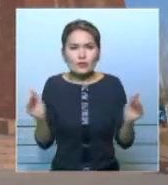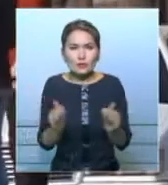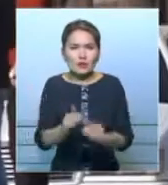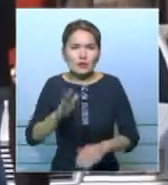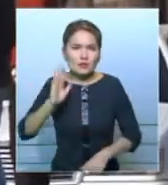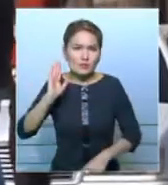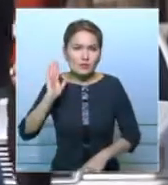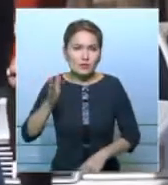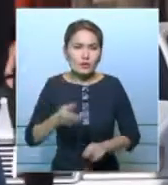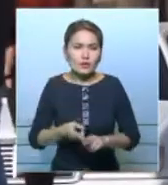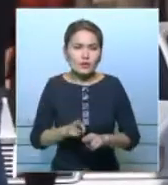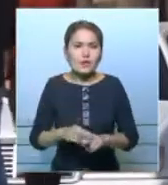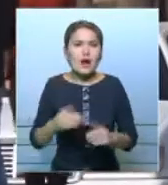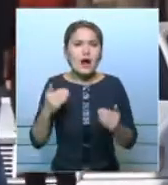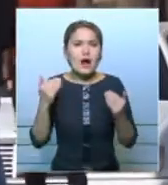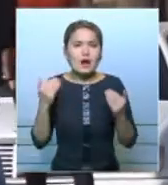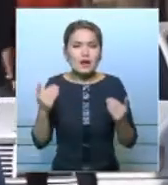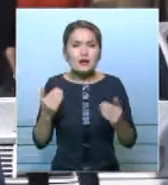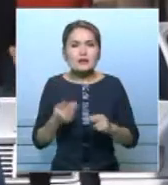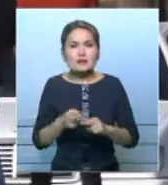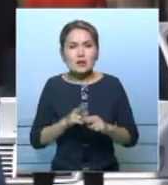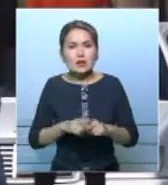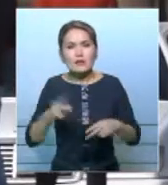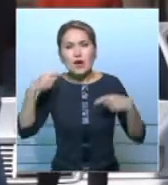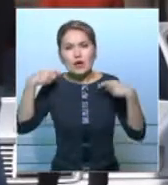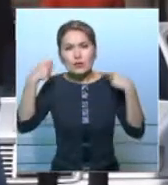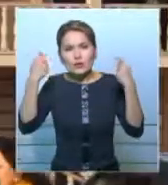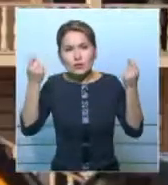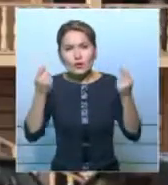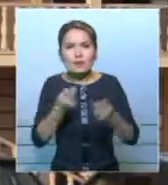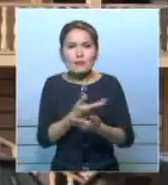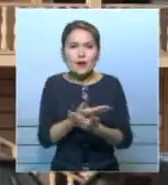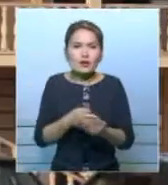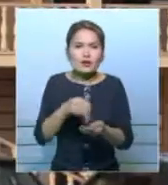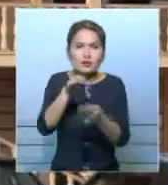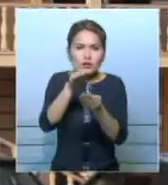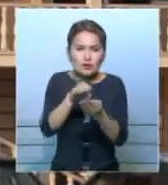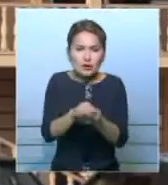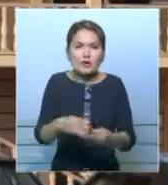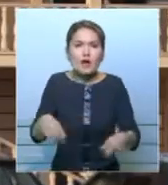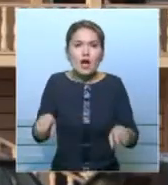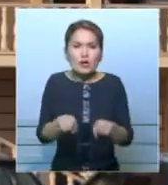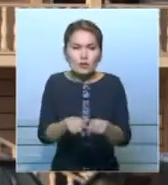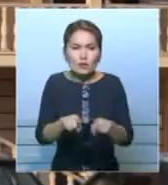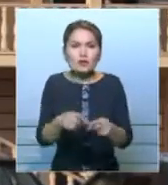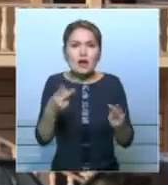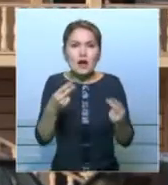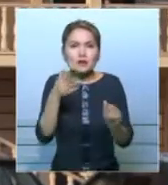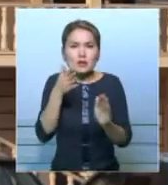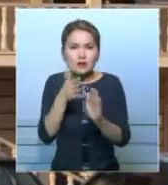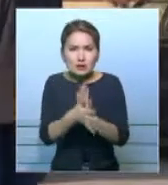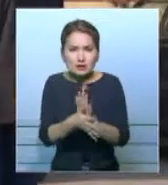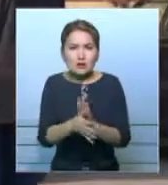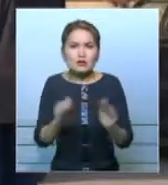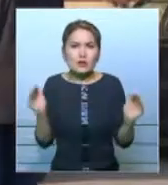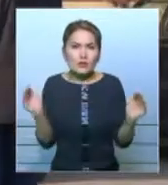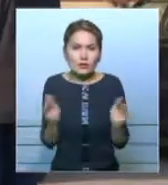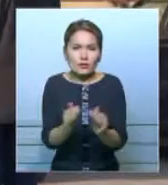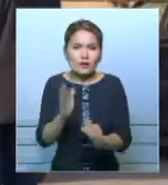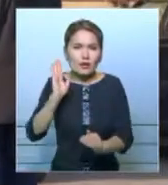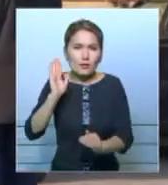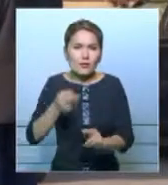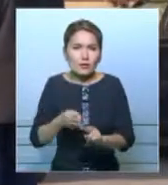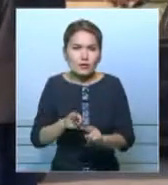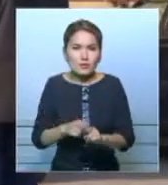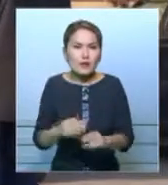болмауы керек. Мұндай шектеулер туған күн, тіпті жерлеу рәсіміне де қатысты болмақ. Бұл мемлекеттік қызметкерлерге ғана қатысты болса да,